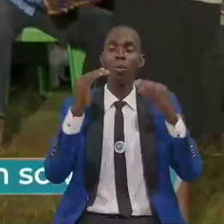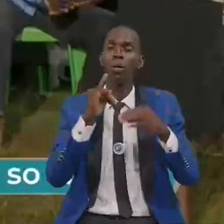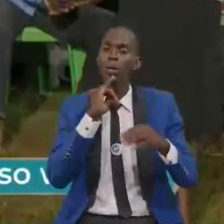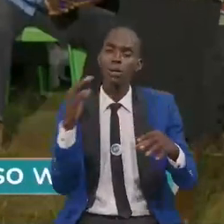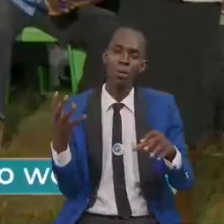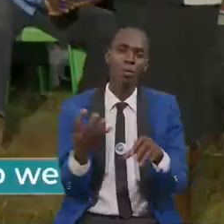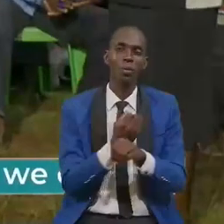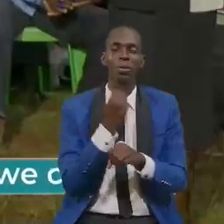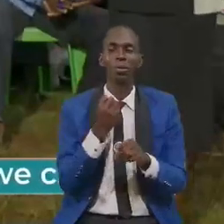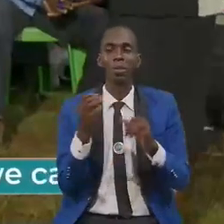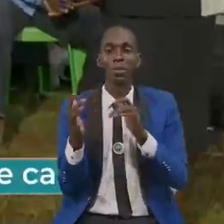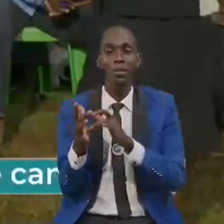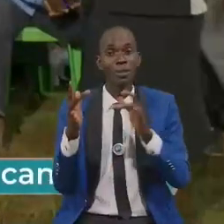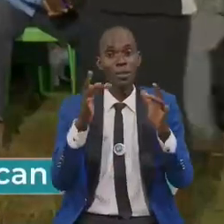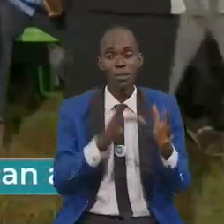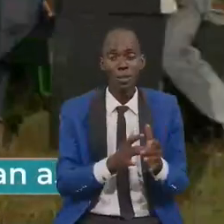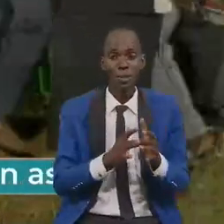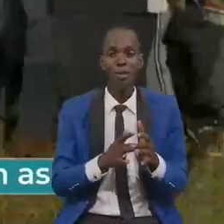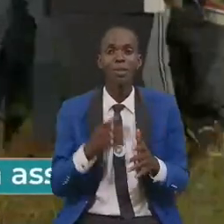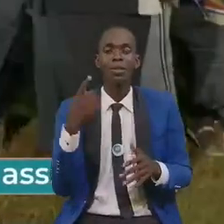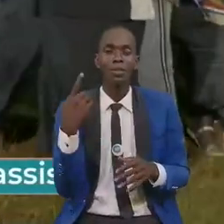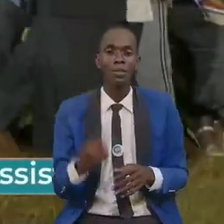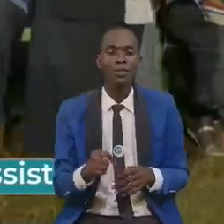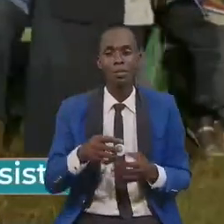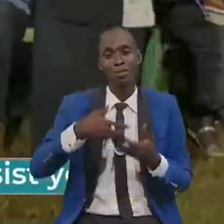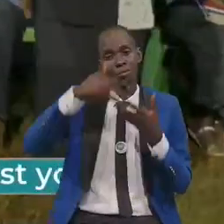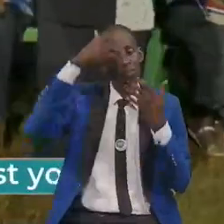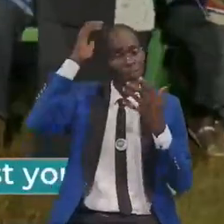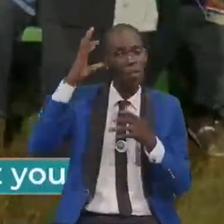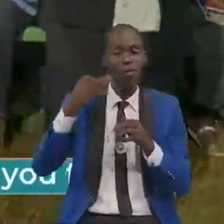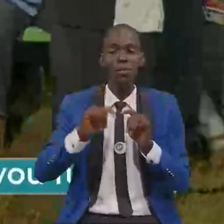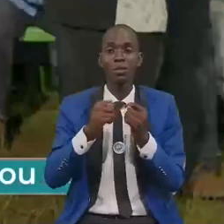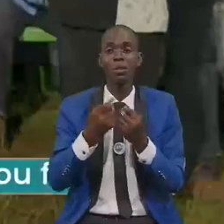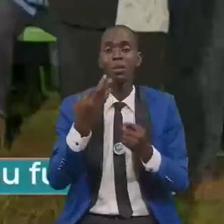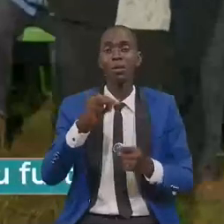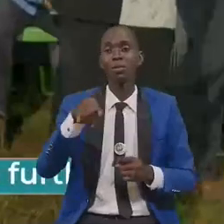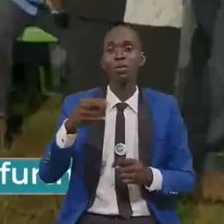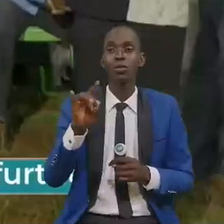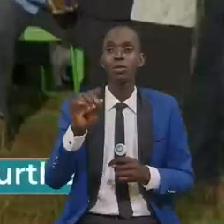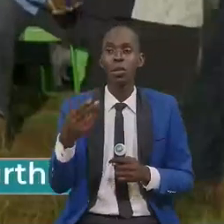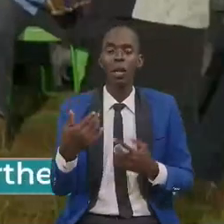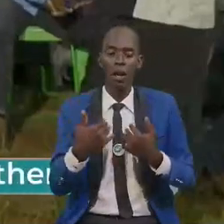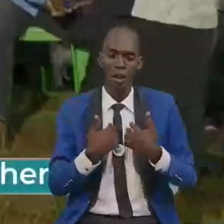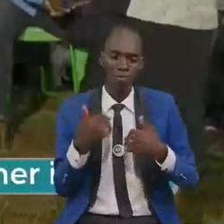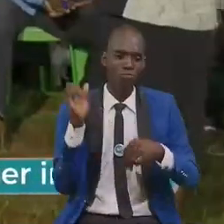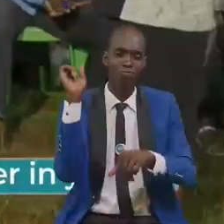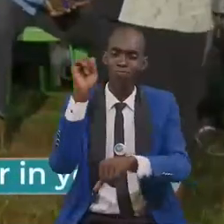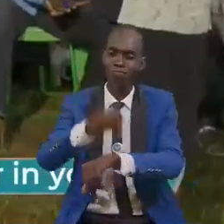Jésus le lion de la il a vaincu